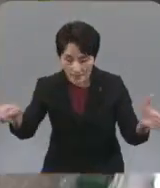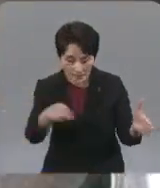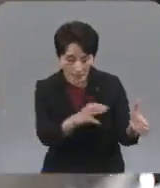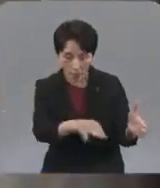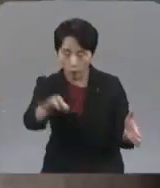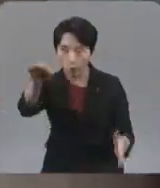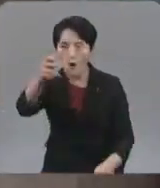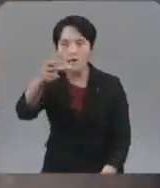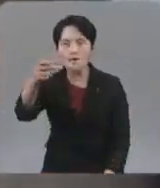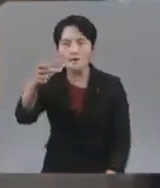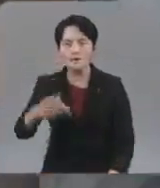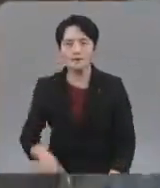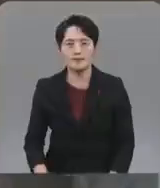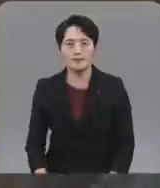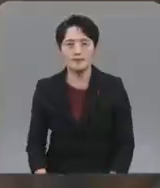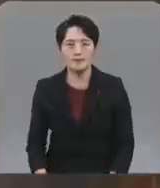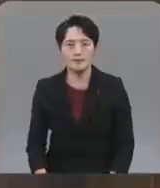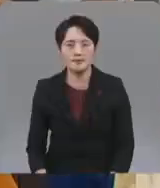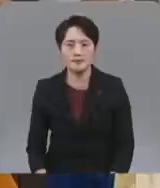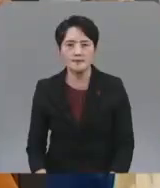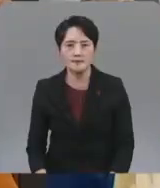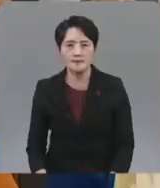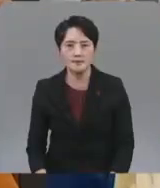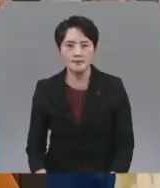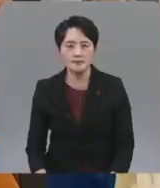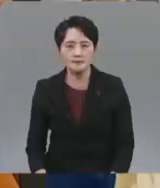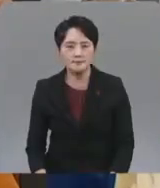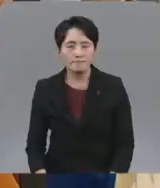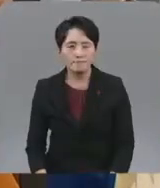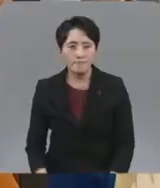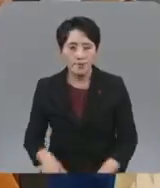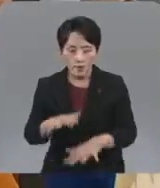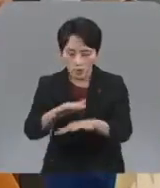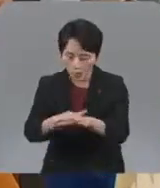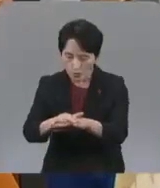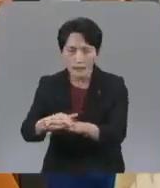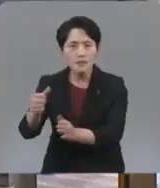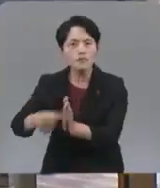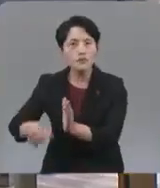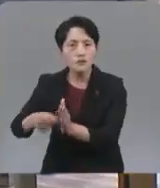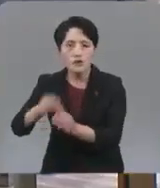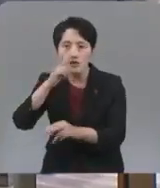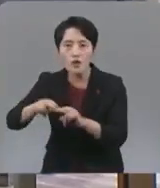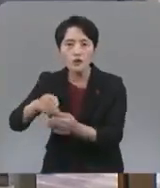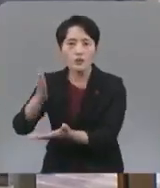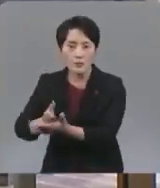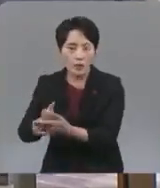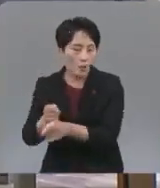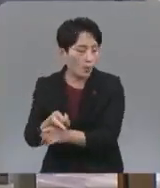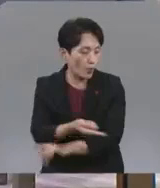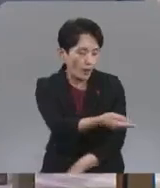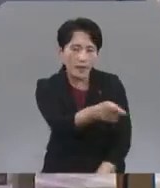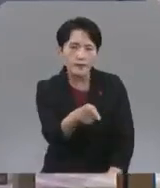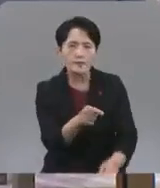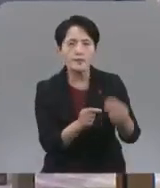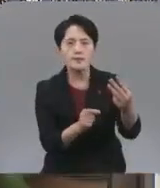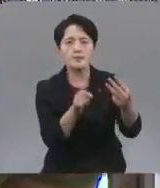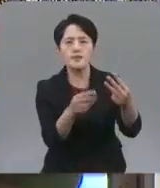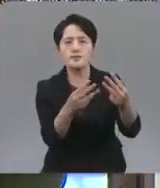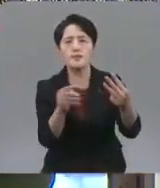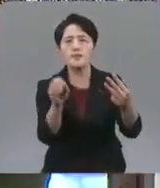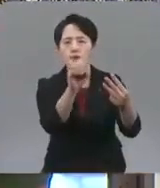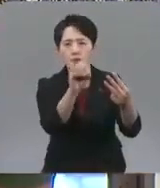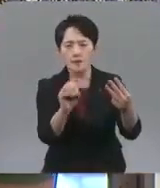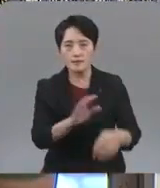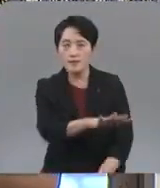Quant à l'indice de base des prix à la consommation qui exclut les produits à prix volatiles tels que les articles agricoles et pétroliers, il a